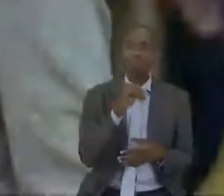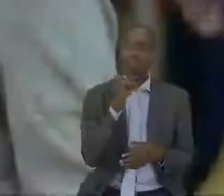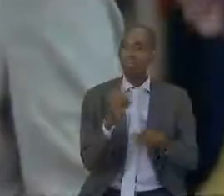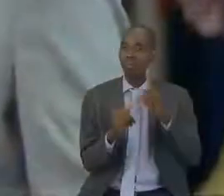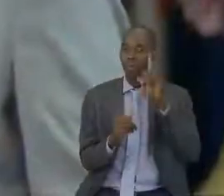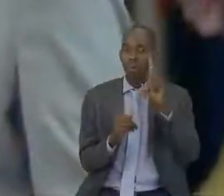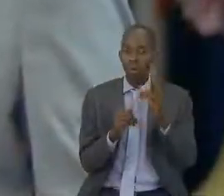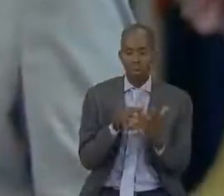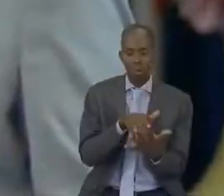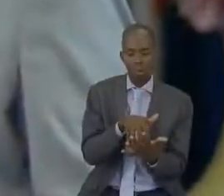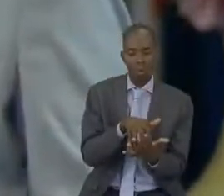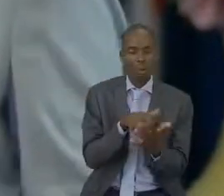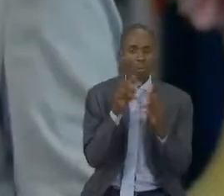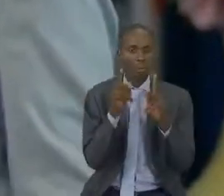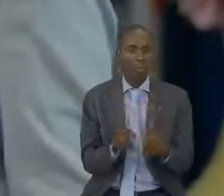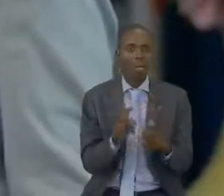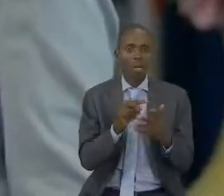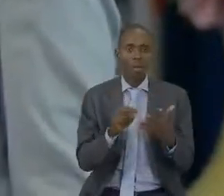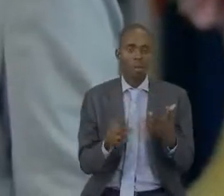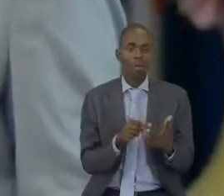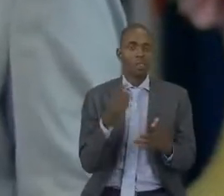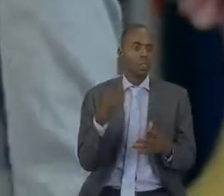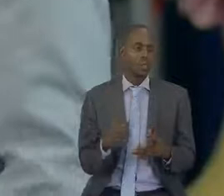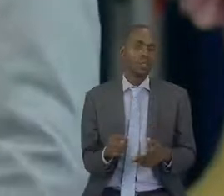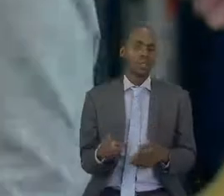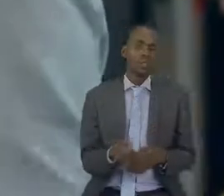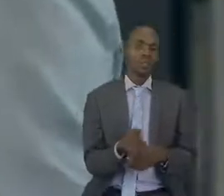Et nul ne chancela parmi ces tribus.